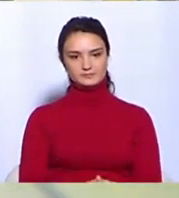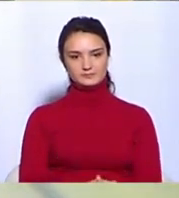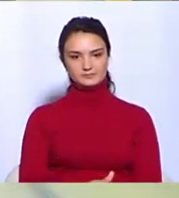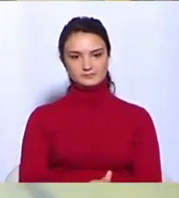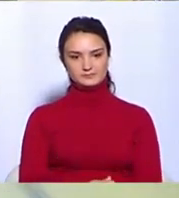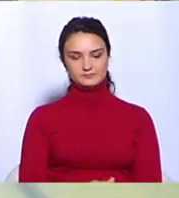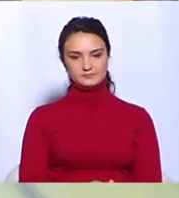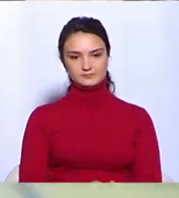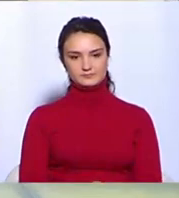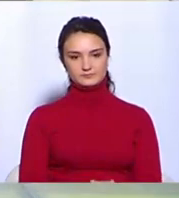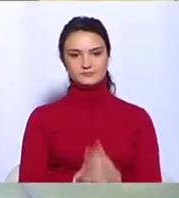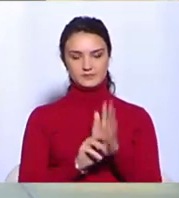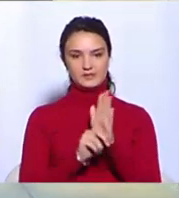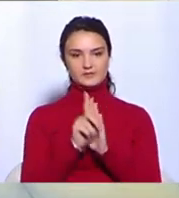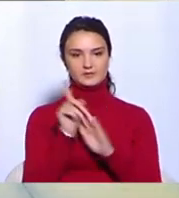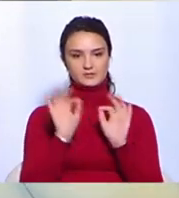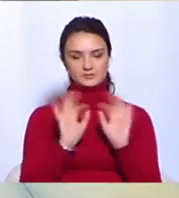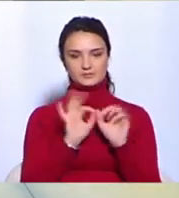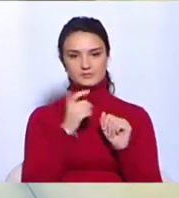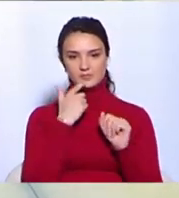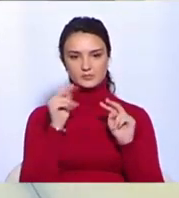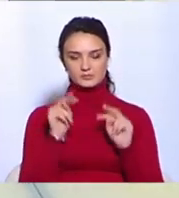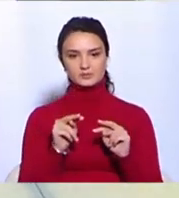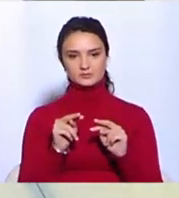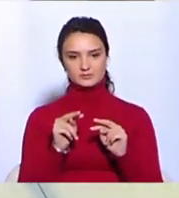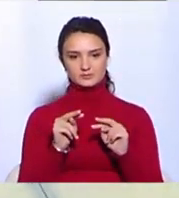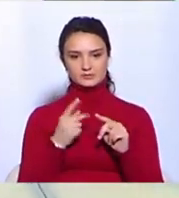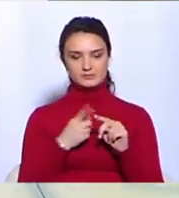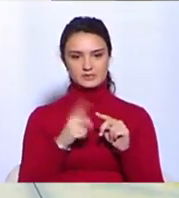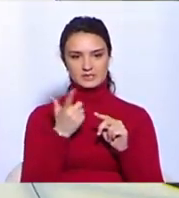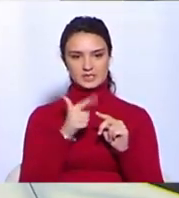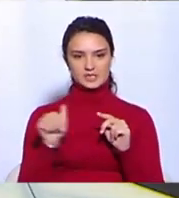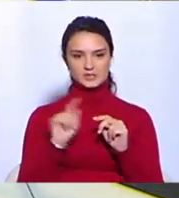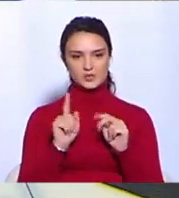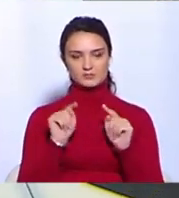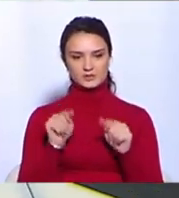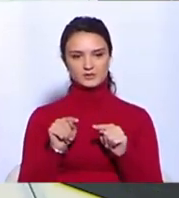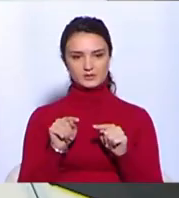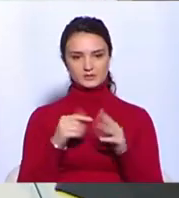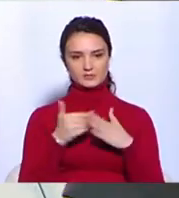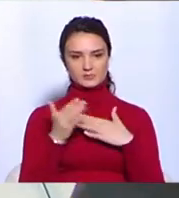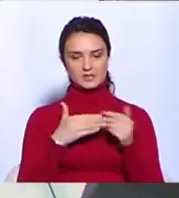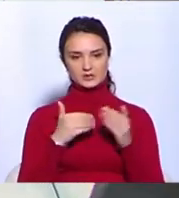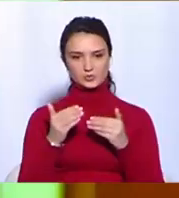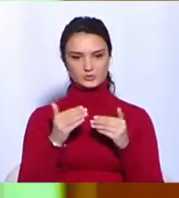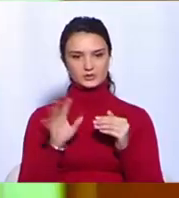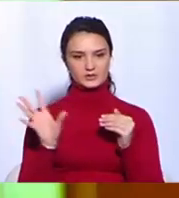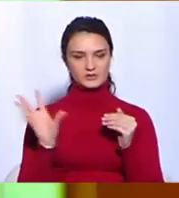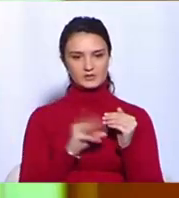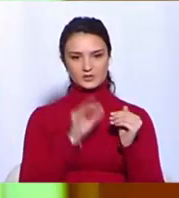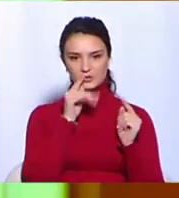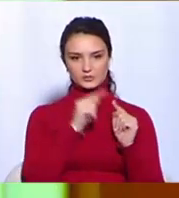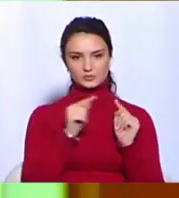მოდი თავიდანვე გაუმხილოთ მაყურებელს. გარდა იმისა, რომ თქვენ პრაქტიკულად ყველა